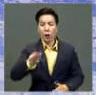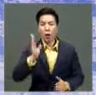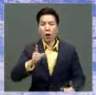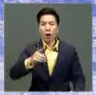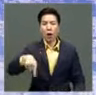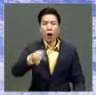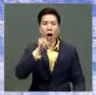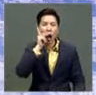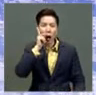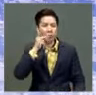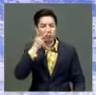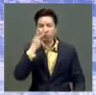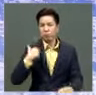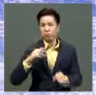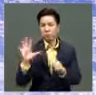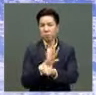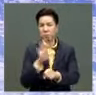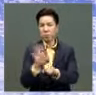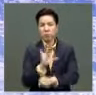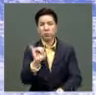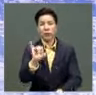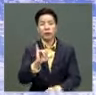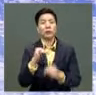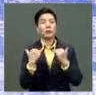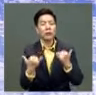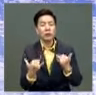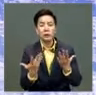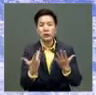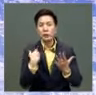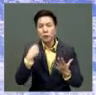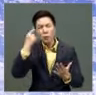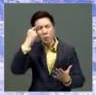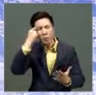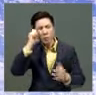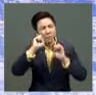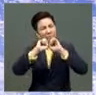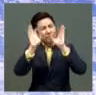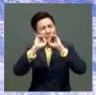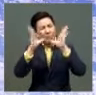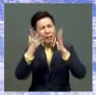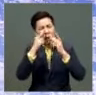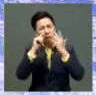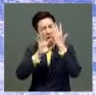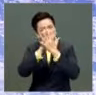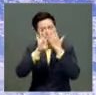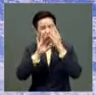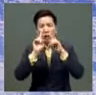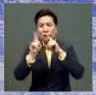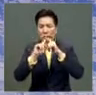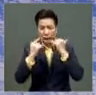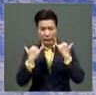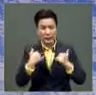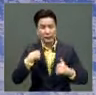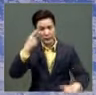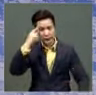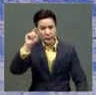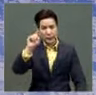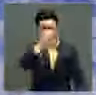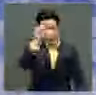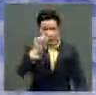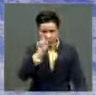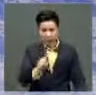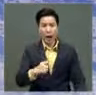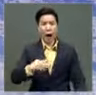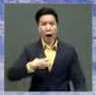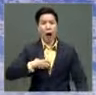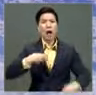ชนบอกว่ายังไม่ครบถ้วนยังไม่ได้รับความกระจ่างและทำให้เกิดมีการต้องการรายชื่อเฉ